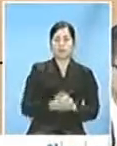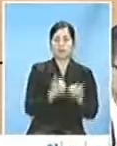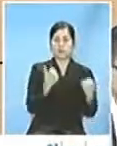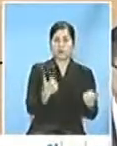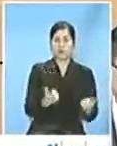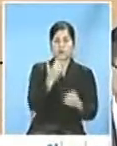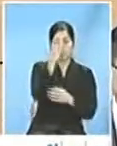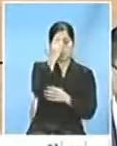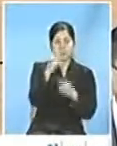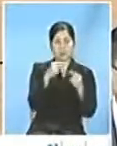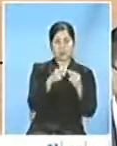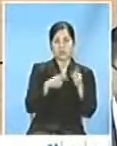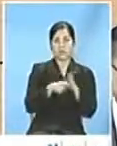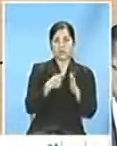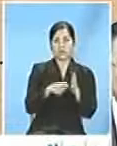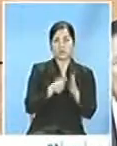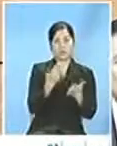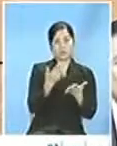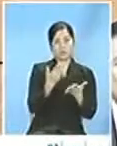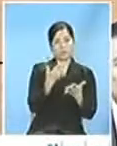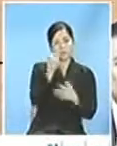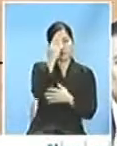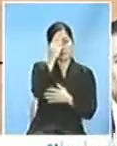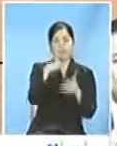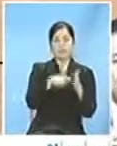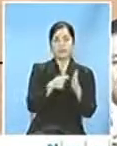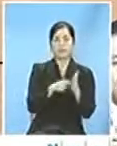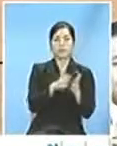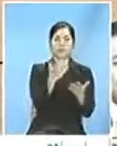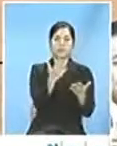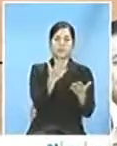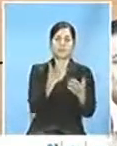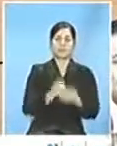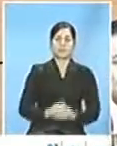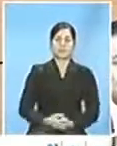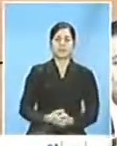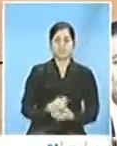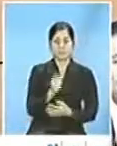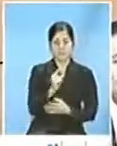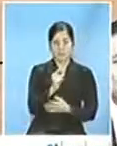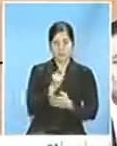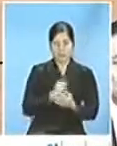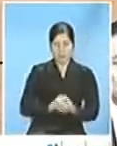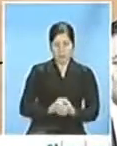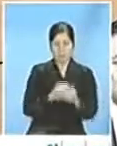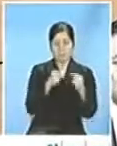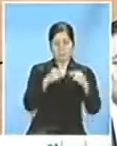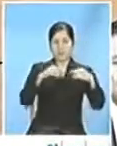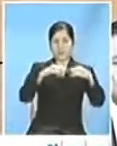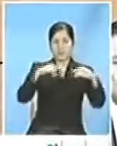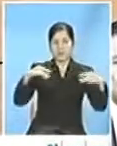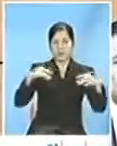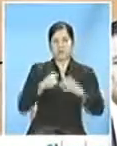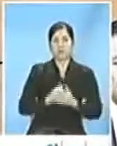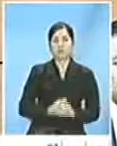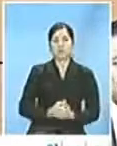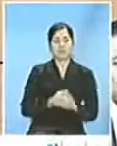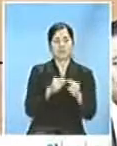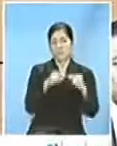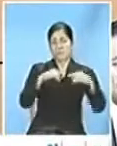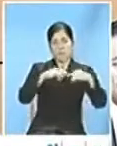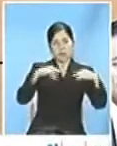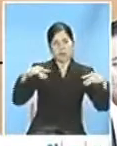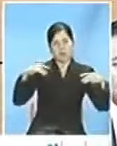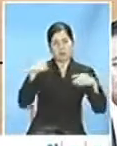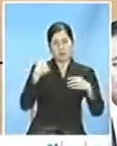งไม่มีเหตุผลจะให้คนในการปัจจุบันท่านประธานครับไม่ตรงกับข้อเท็จจริงโดยสิ้นเชิง